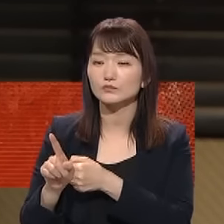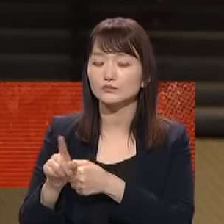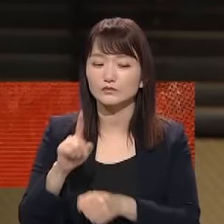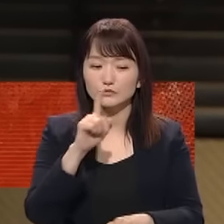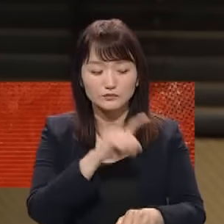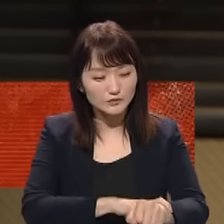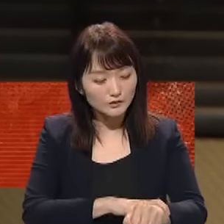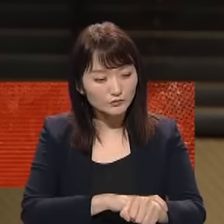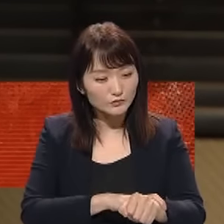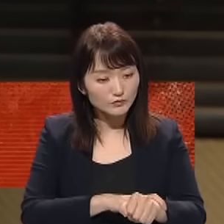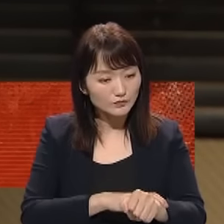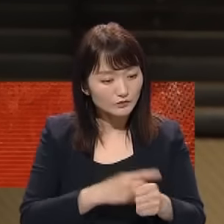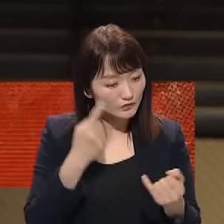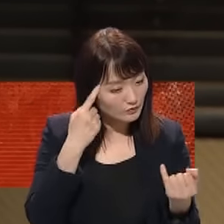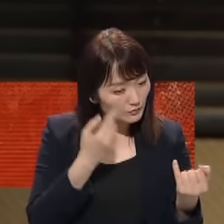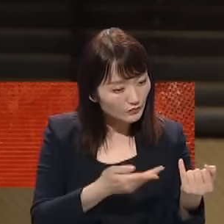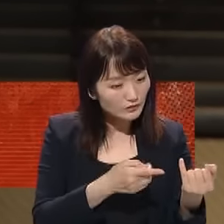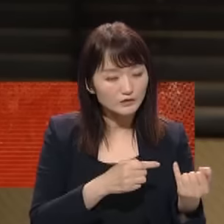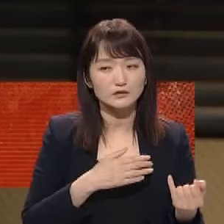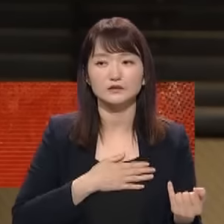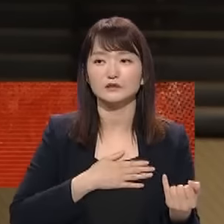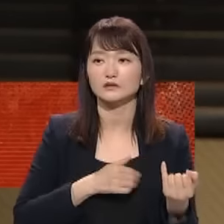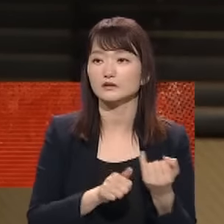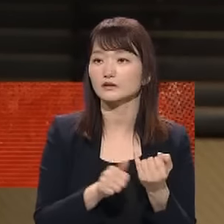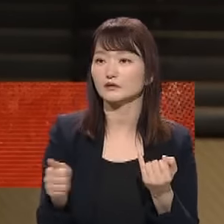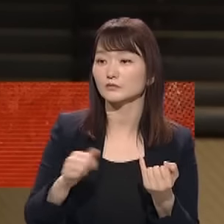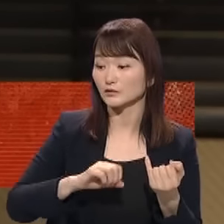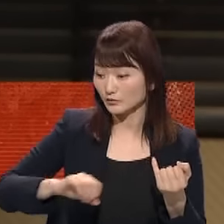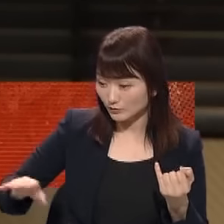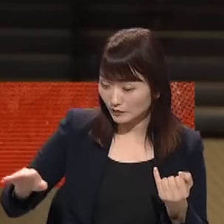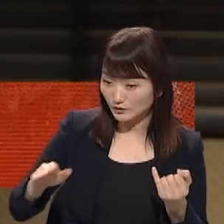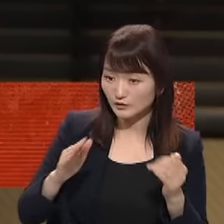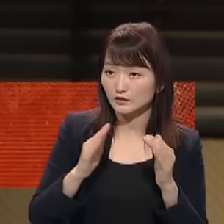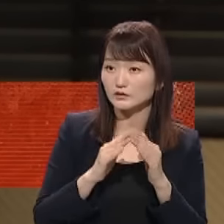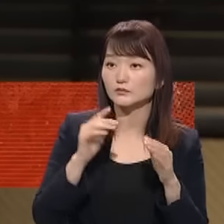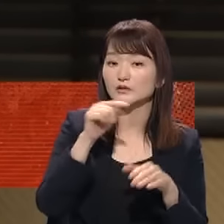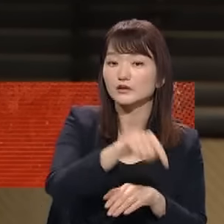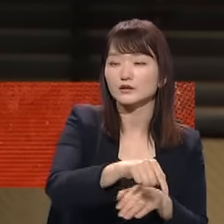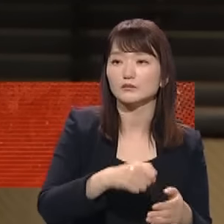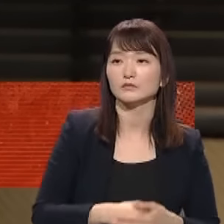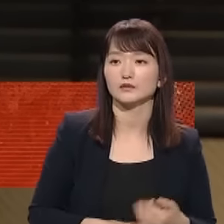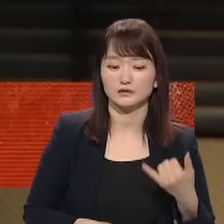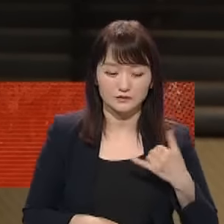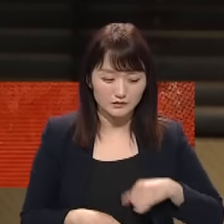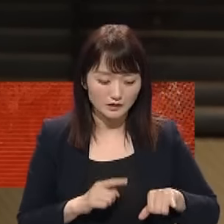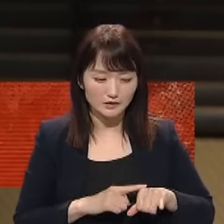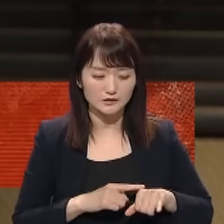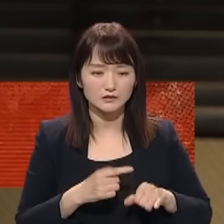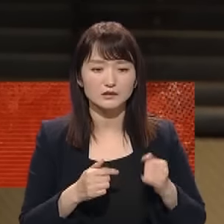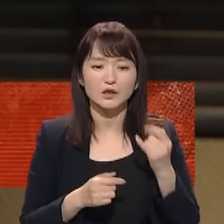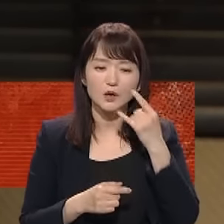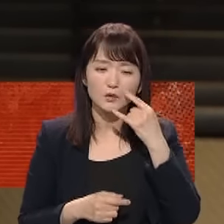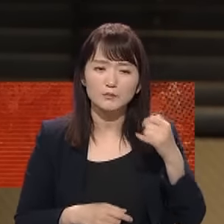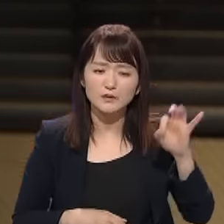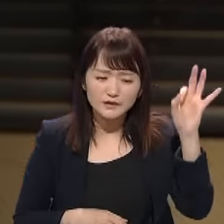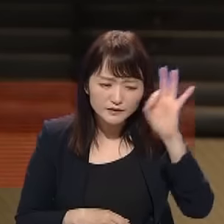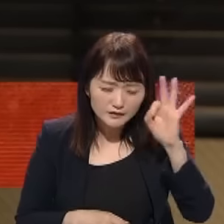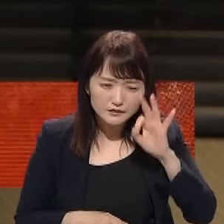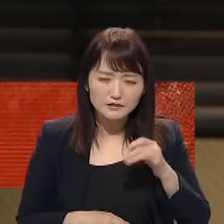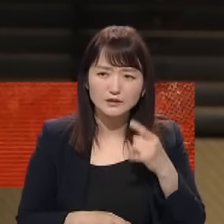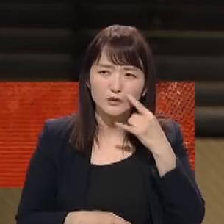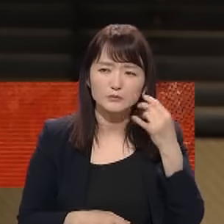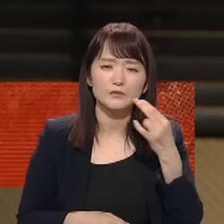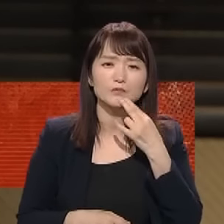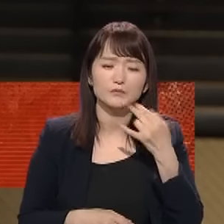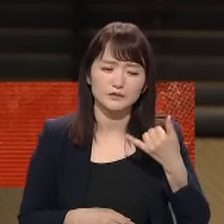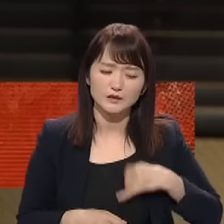때 기자들이 물어보니까 예. 내가 남편을 버려두고 집을 나가면 아이들이 엄마를 찾을 텐데 엄마 없는 아이로 만들기가